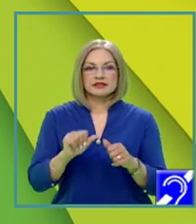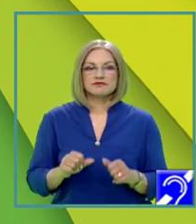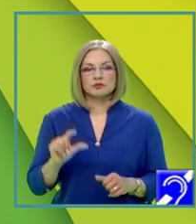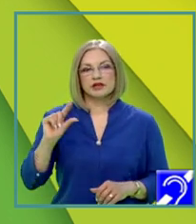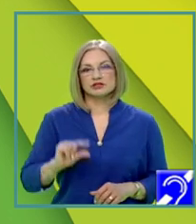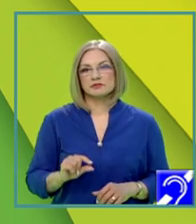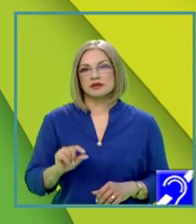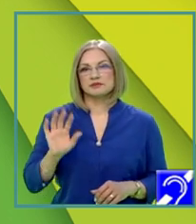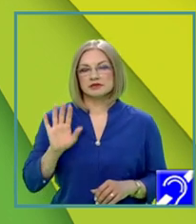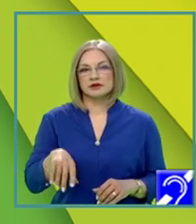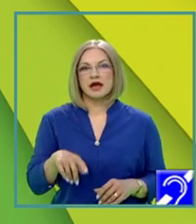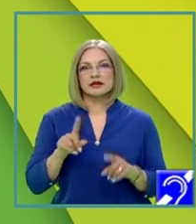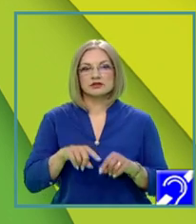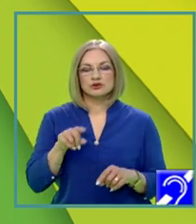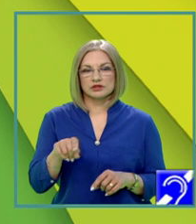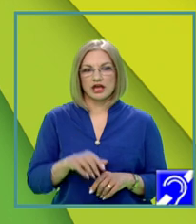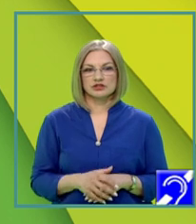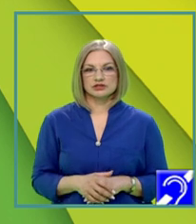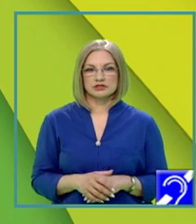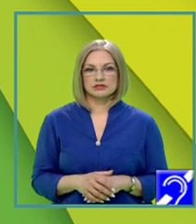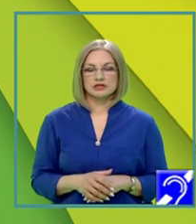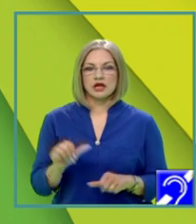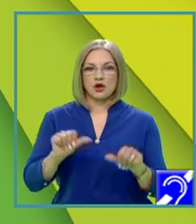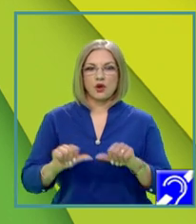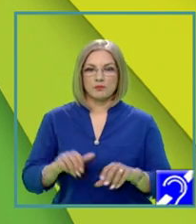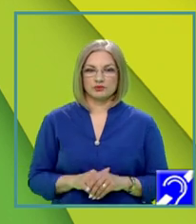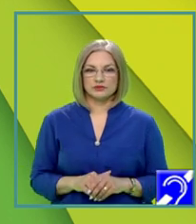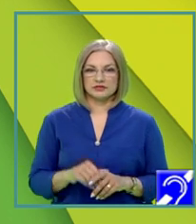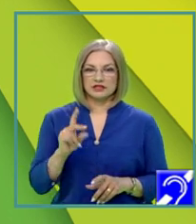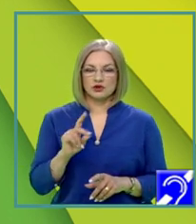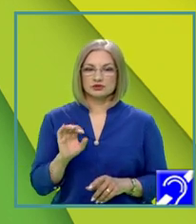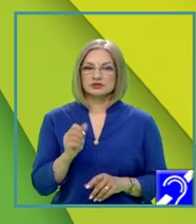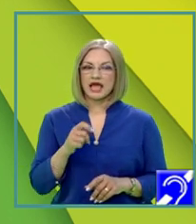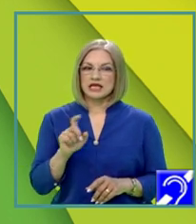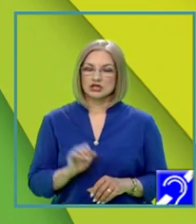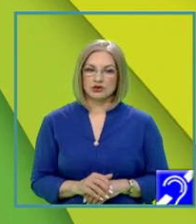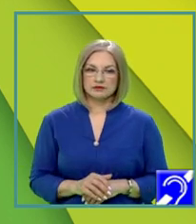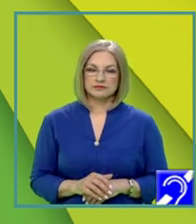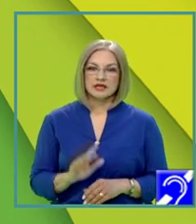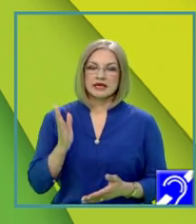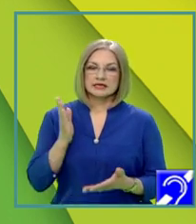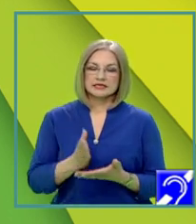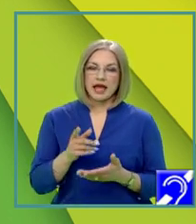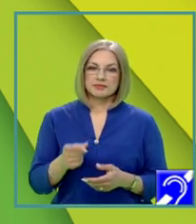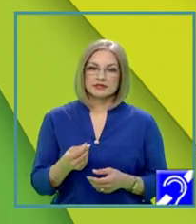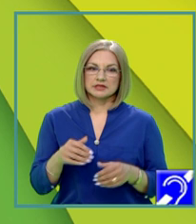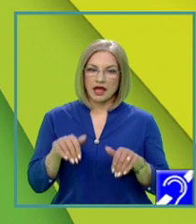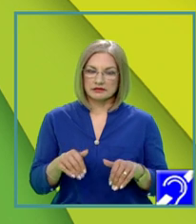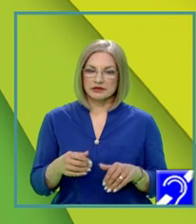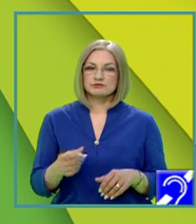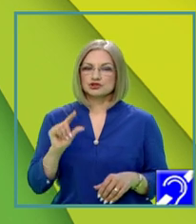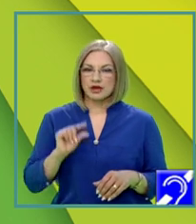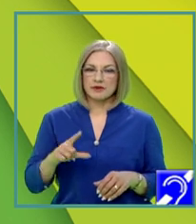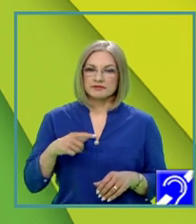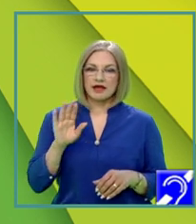o va avea tot Acest compus bioxidul de azot stabilitatea cea mai mică a avut o